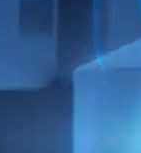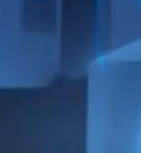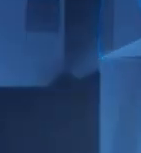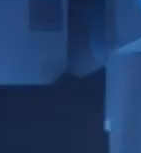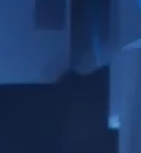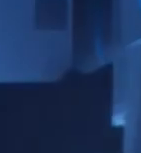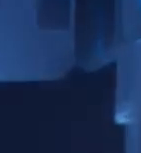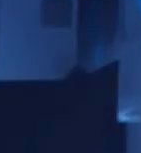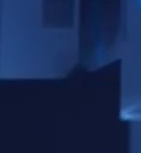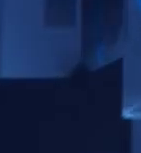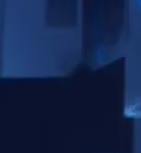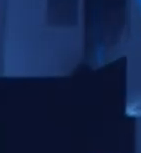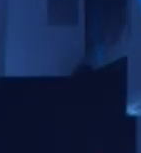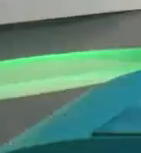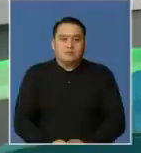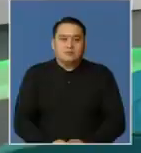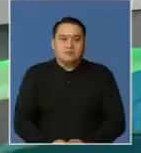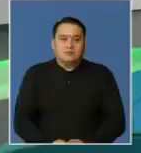ЖТСУ.